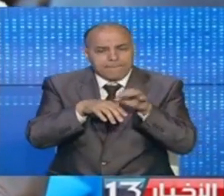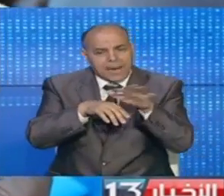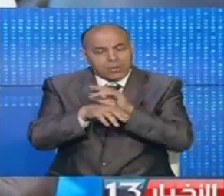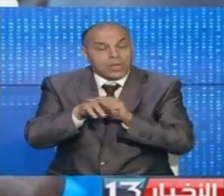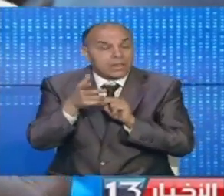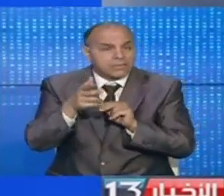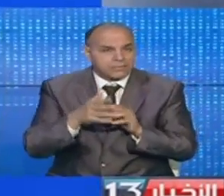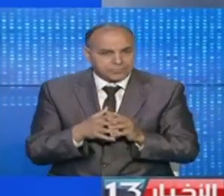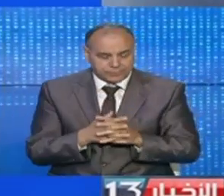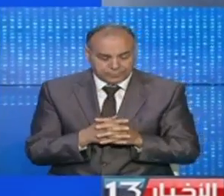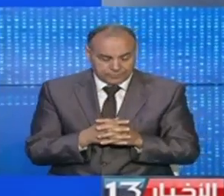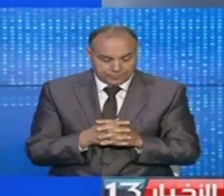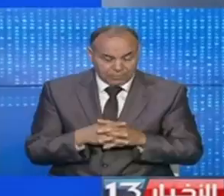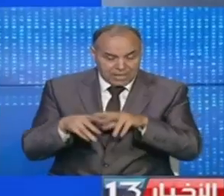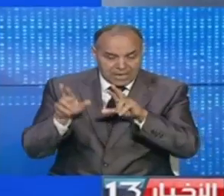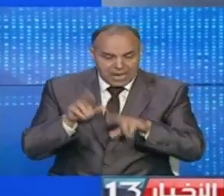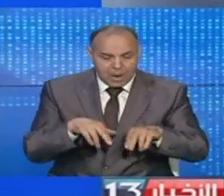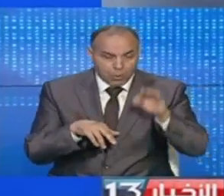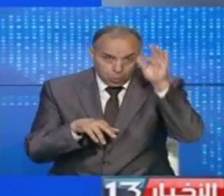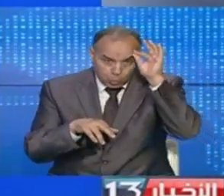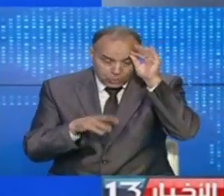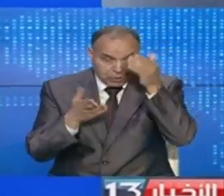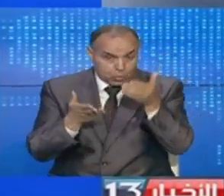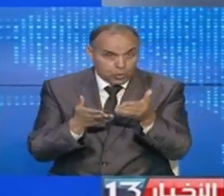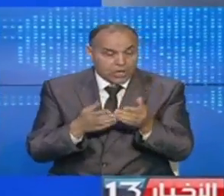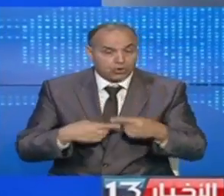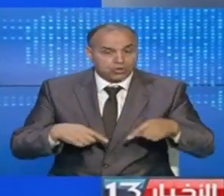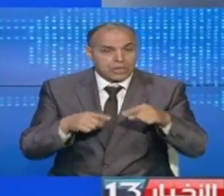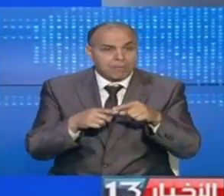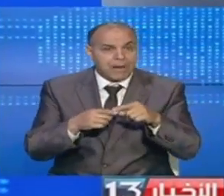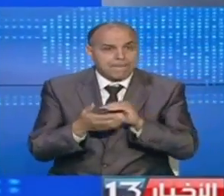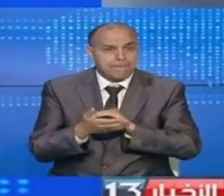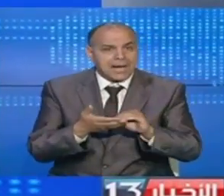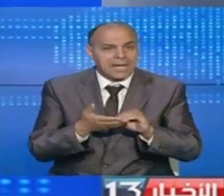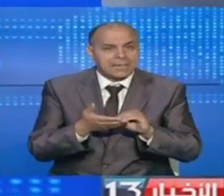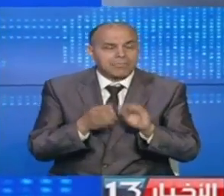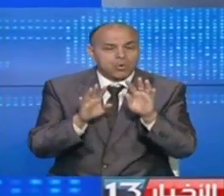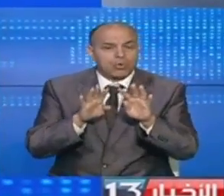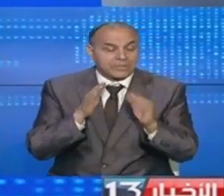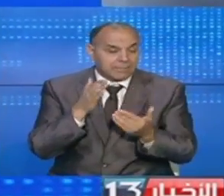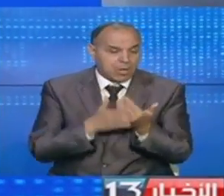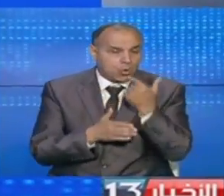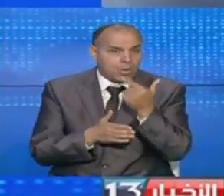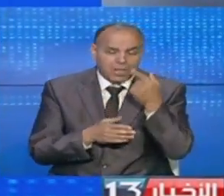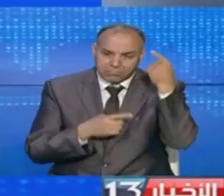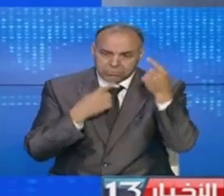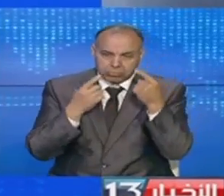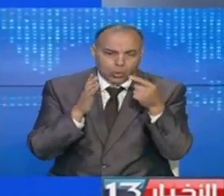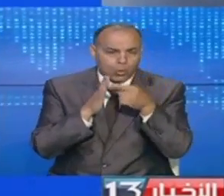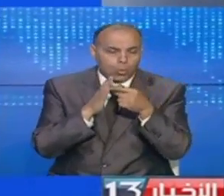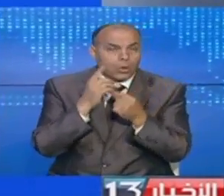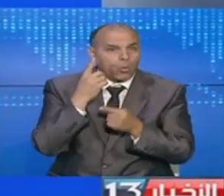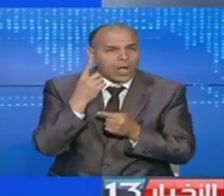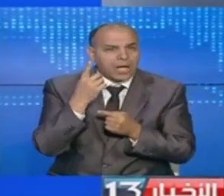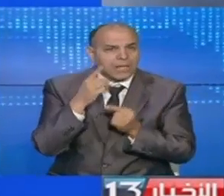كورونا. عودة إلى الشأن الوطني، وفي اجتماع لمكتب مجلس النواب الشعب صباح اليوم تم النظر في نقطة